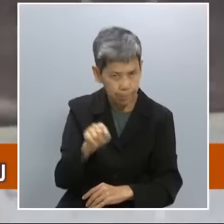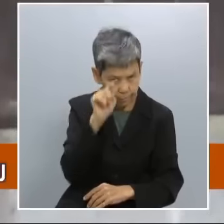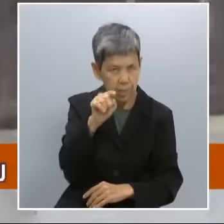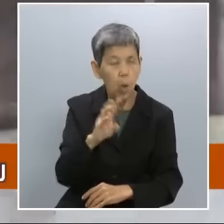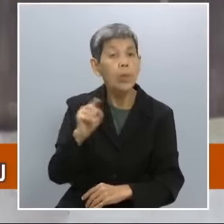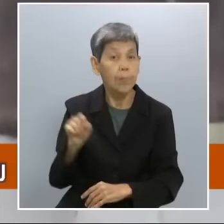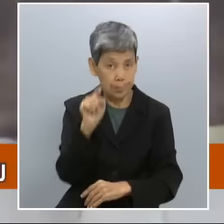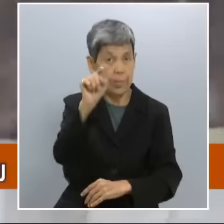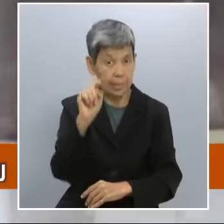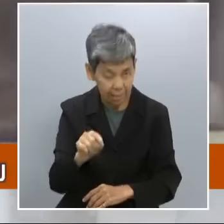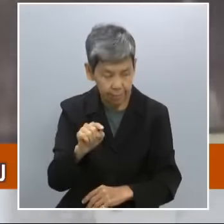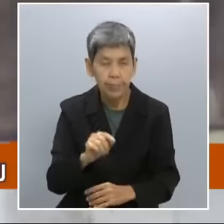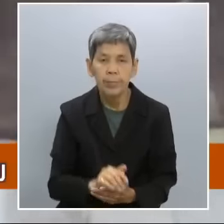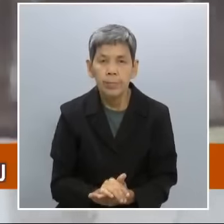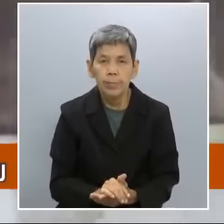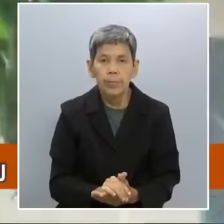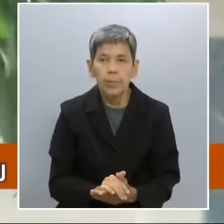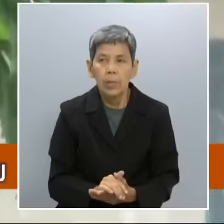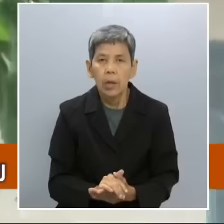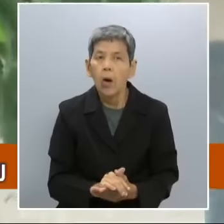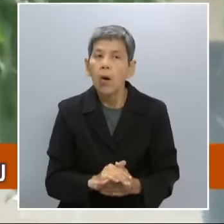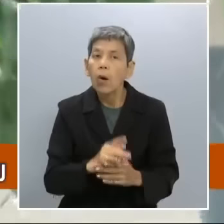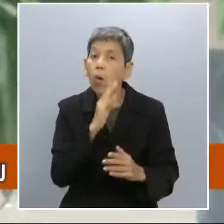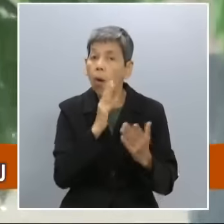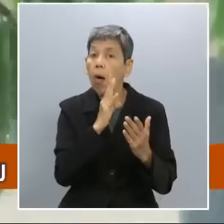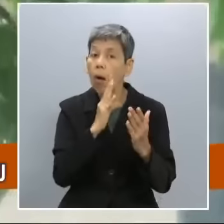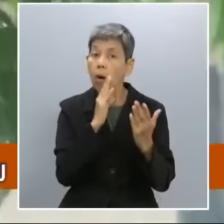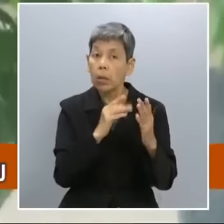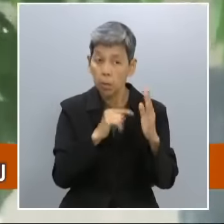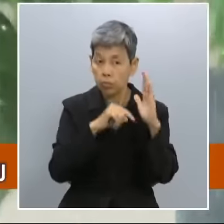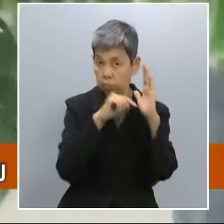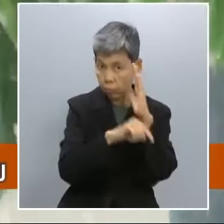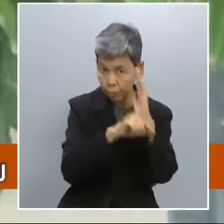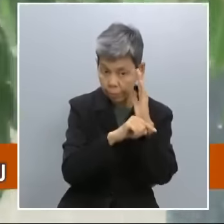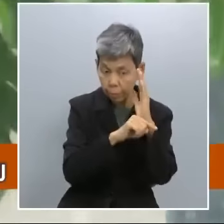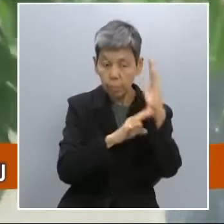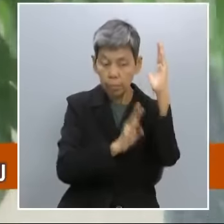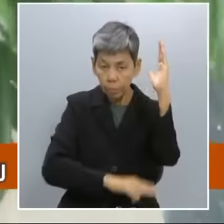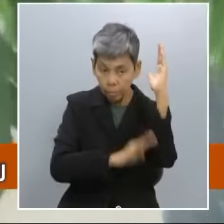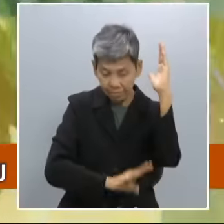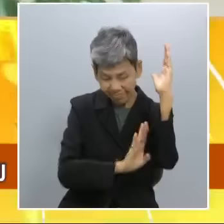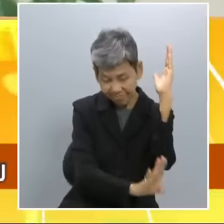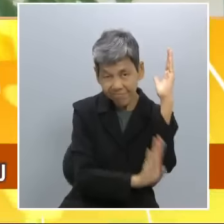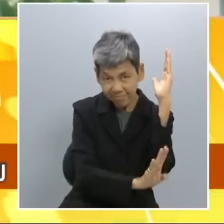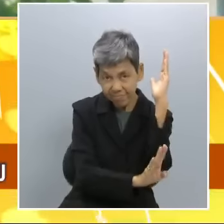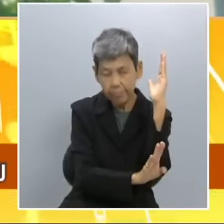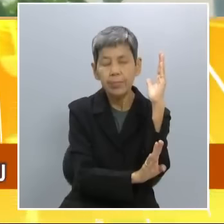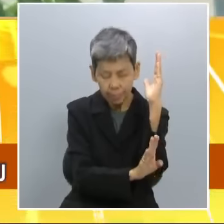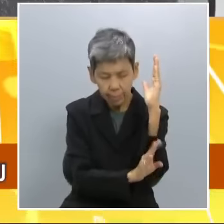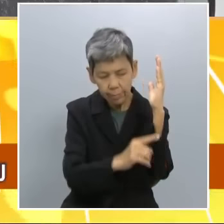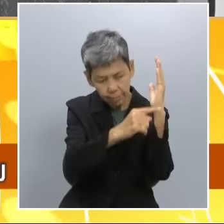พื้นที่ขณะเดียวกันถ้าเป็นภาคตะวันออกภาคตะวันออกกับภาคใต้ฝั่งตะวันออกจะกินพื้น